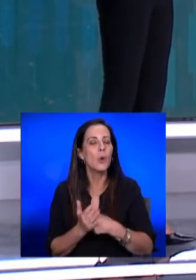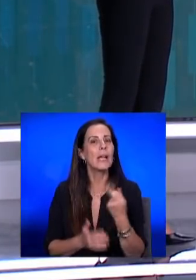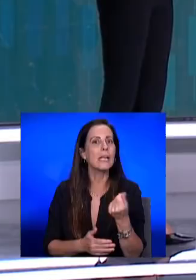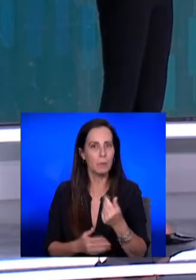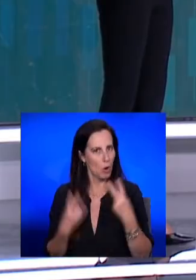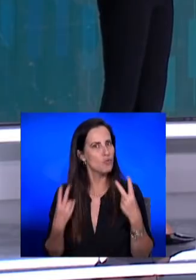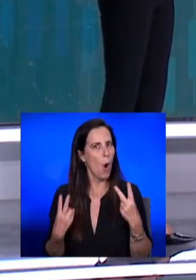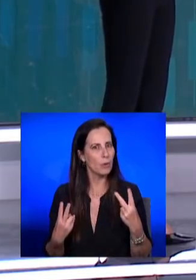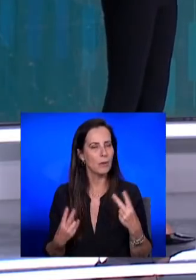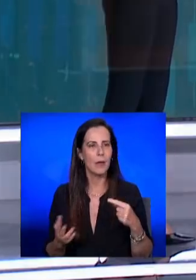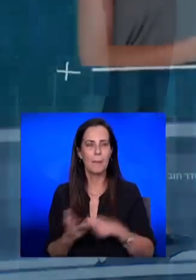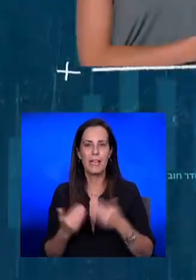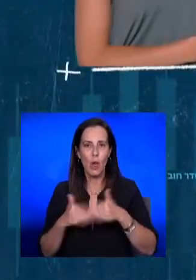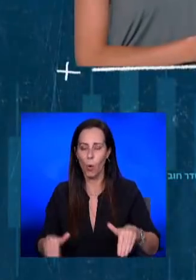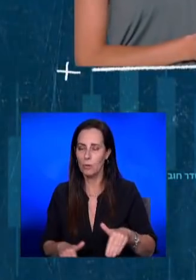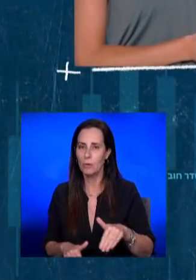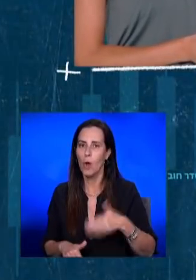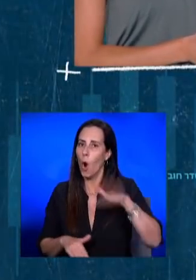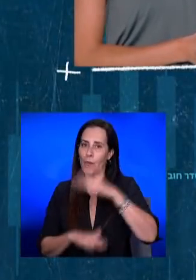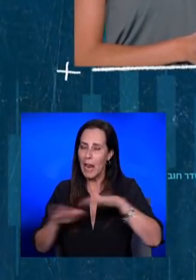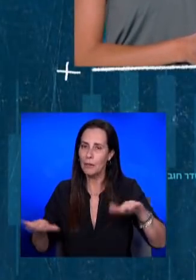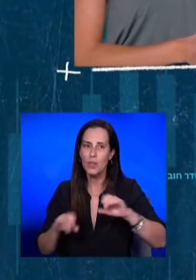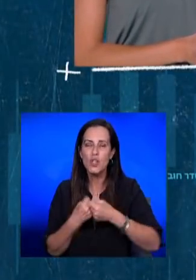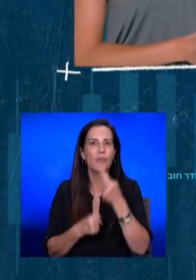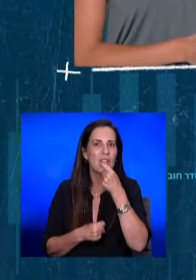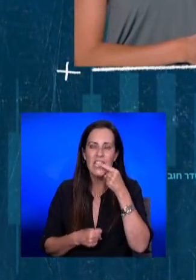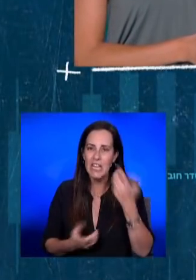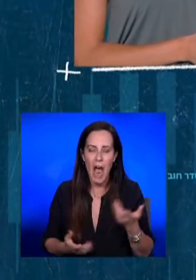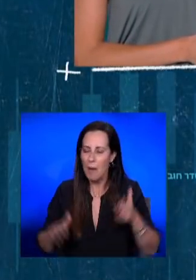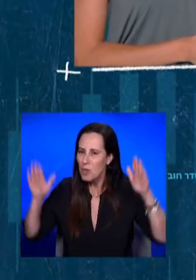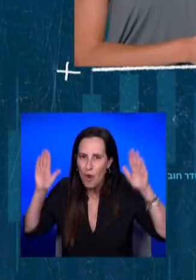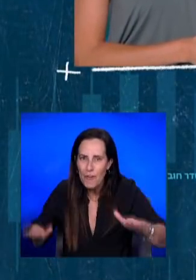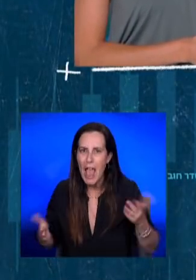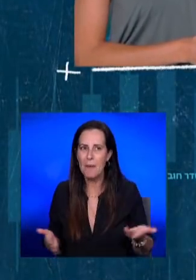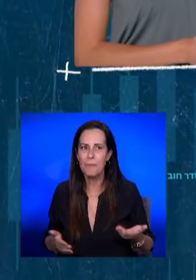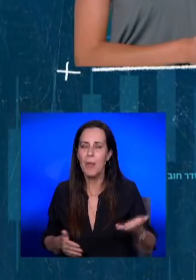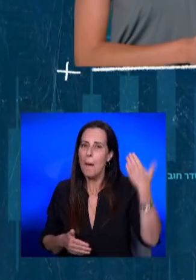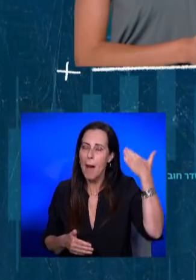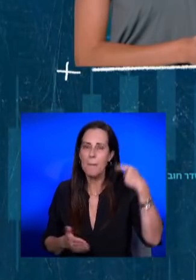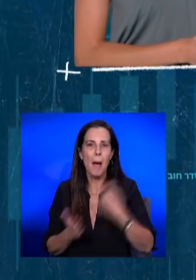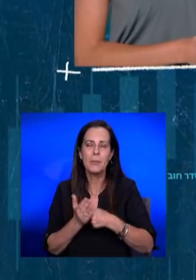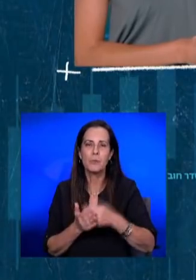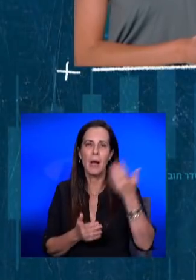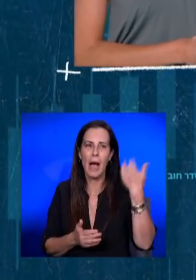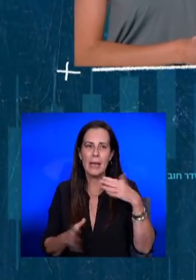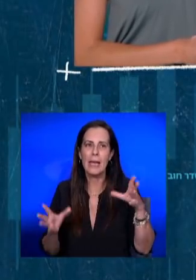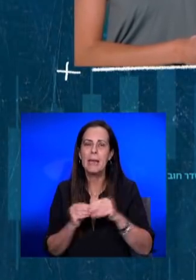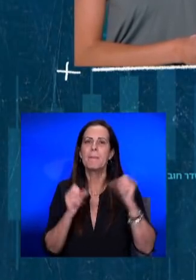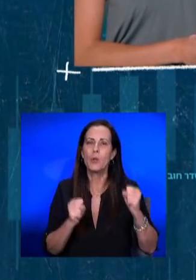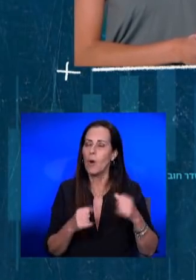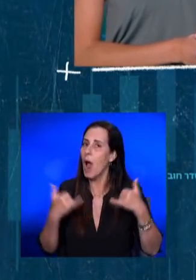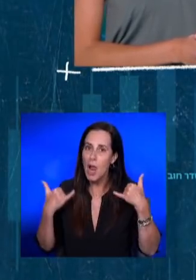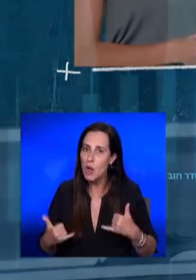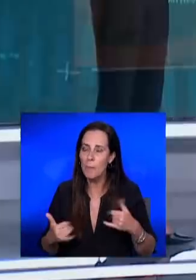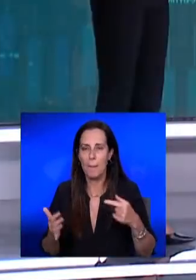משמעותי בגין נחות. אגב, ליאל, רוב הילדים היו שוברים שיניים, נופלים, פעם הפיצוי הזה היה באמצעות הביטוח, היום,